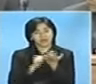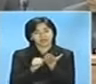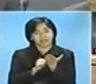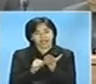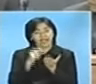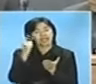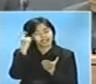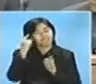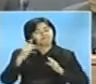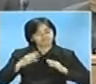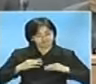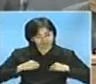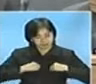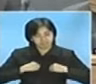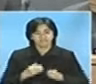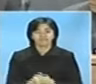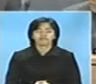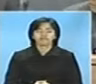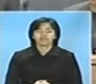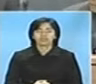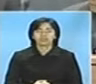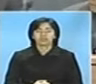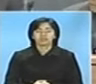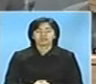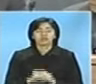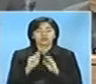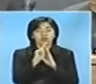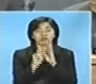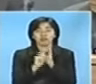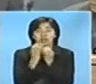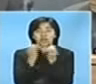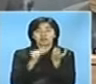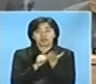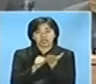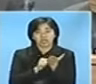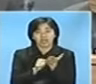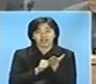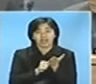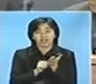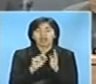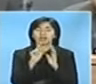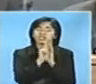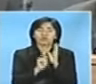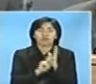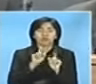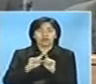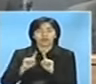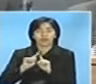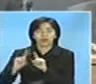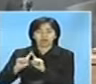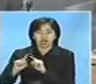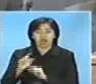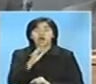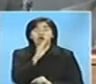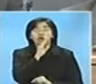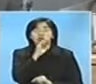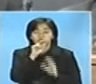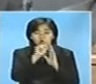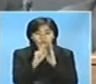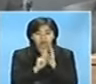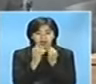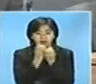รมนูญเพราะโดยหลักการแล้วเนี่ยการแก้ไขกฎหมายใดๆเมื่อมีการใช้ไปสักพักหนึ่